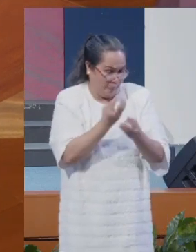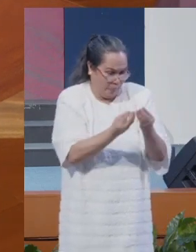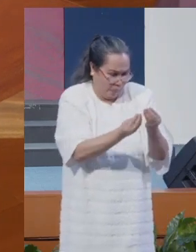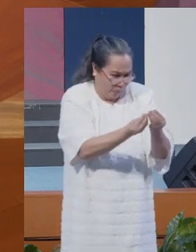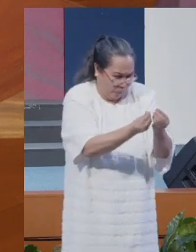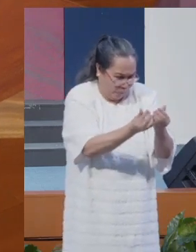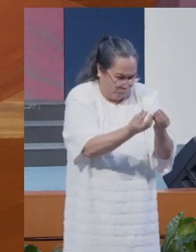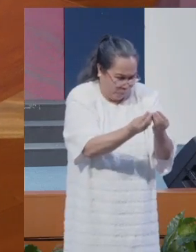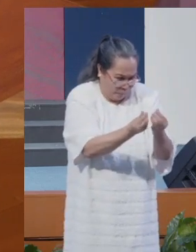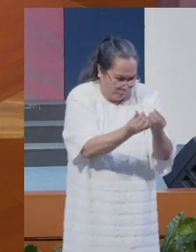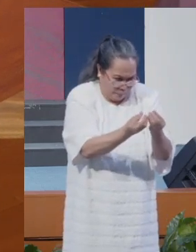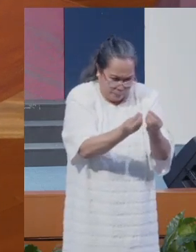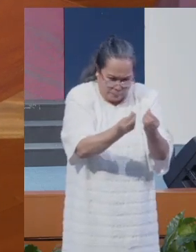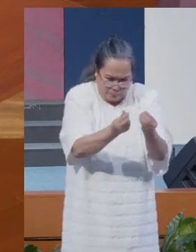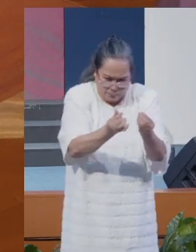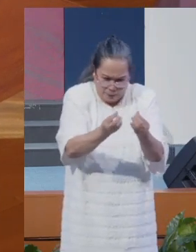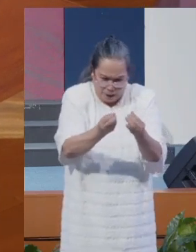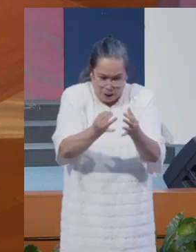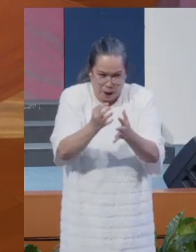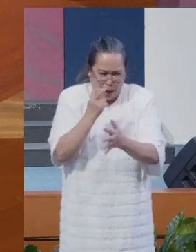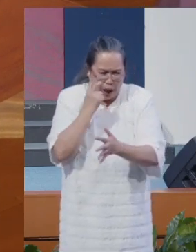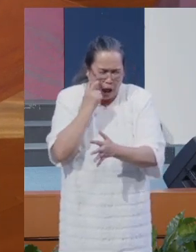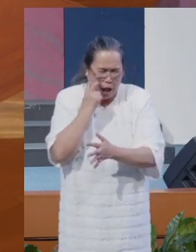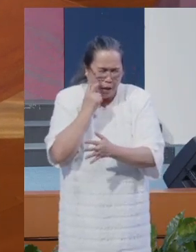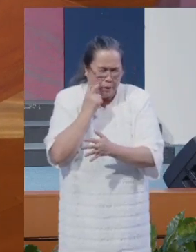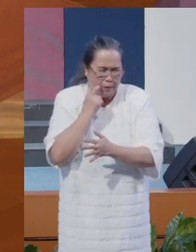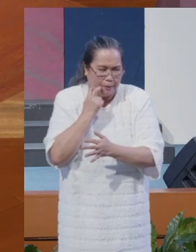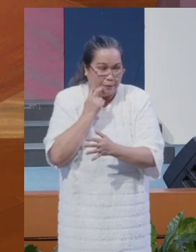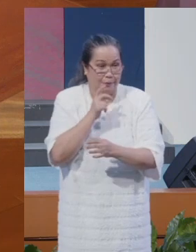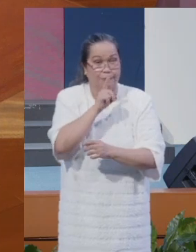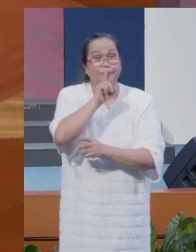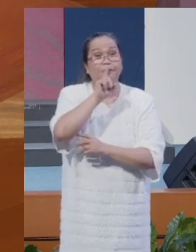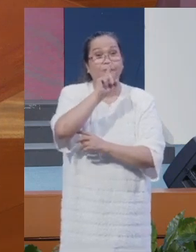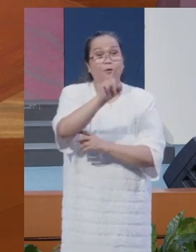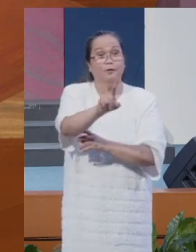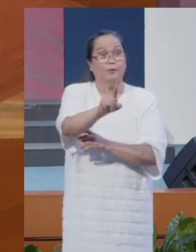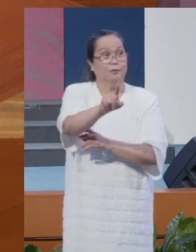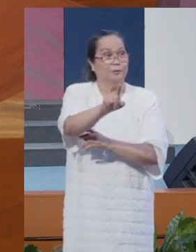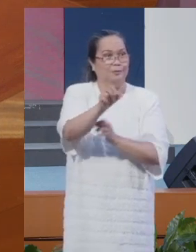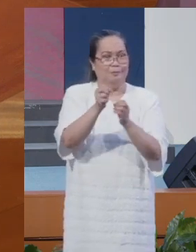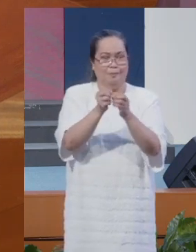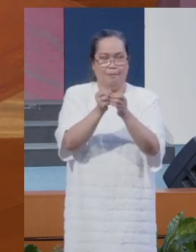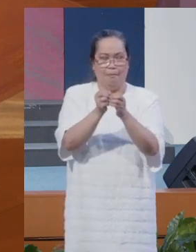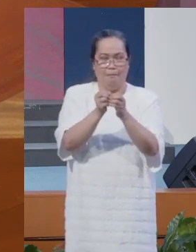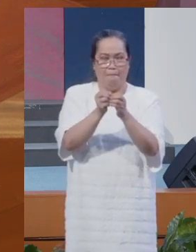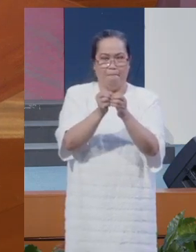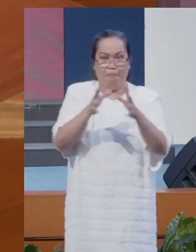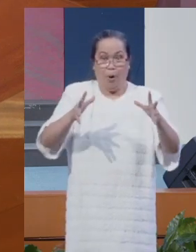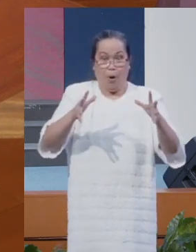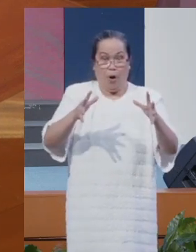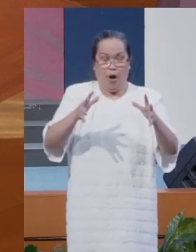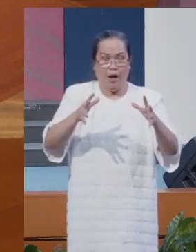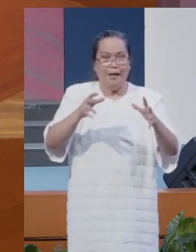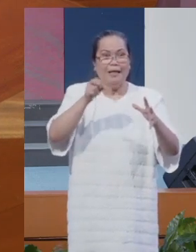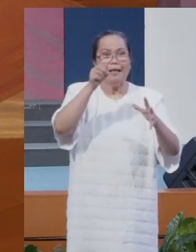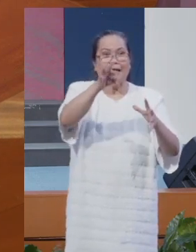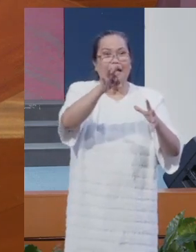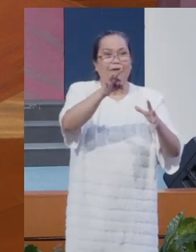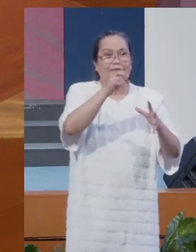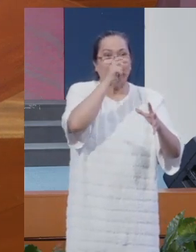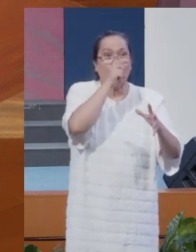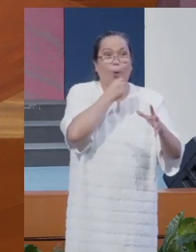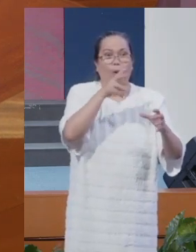yung alcohol concentrate ay tiyak, puputok kung ang sisidlan niya ay